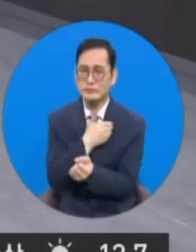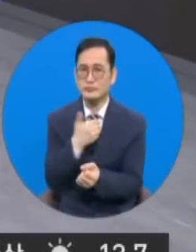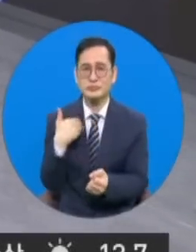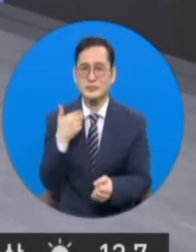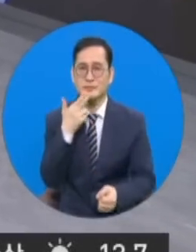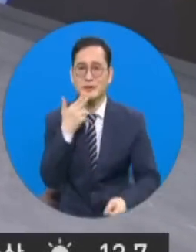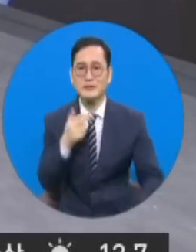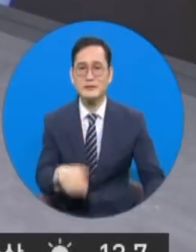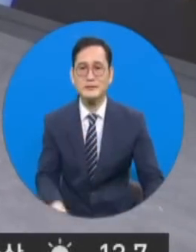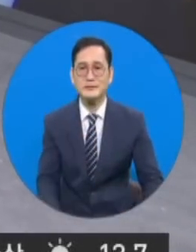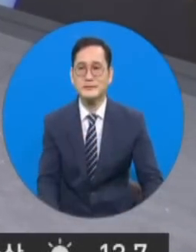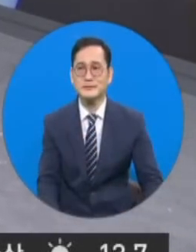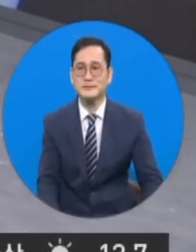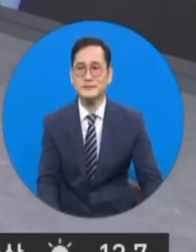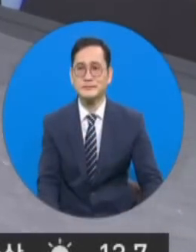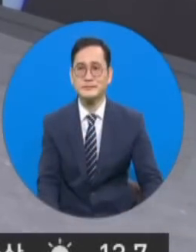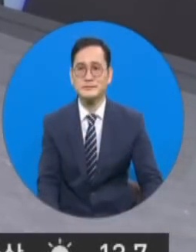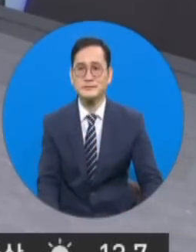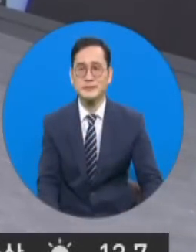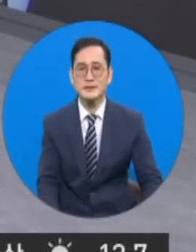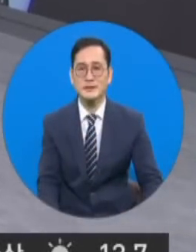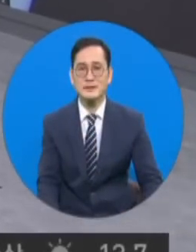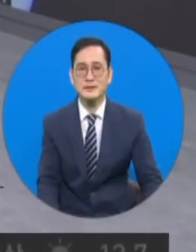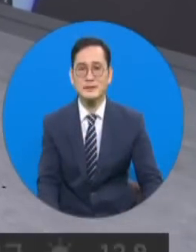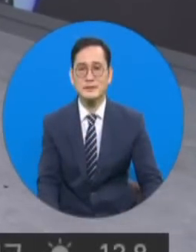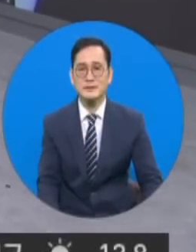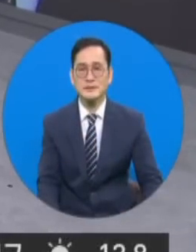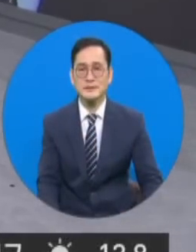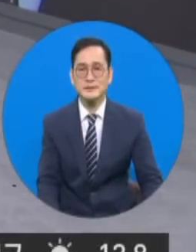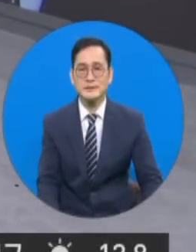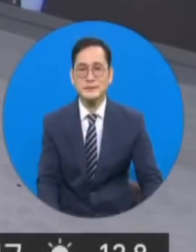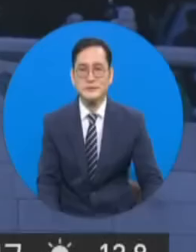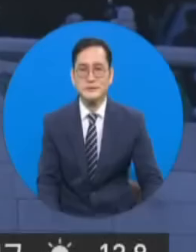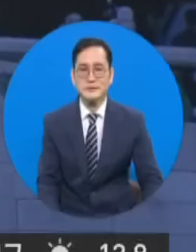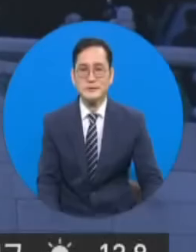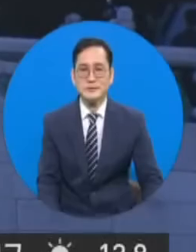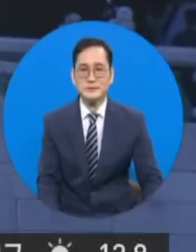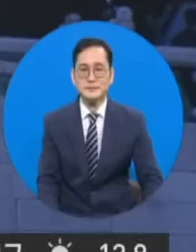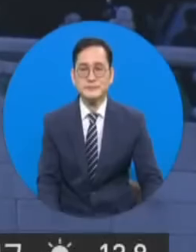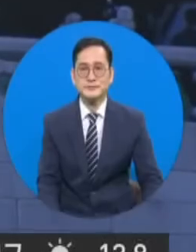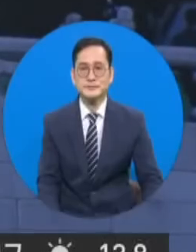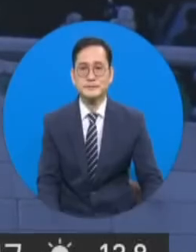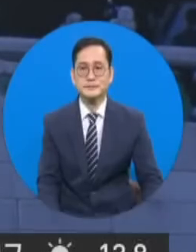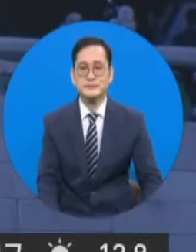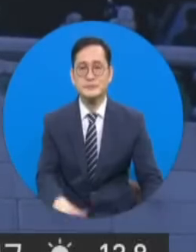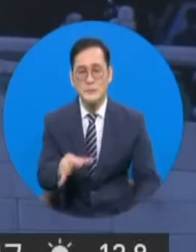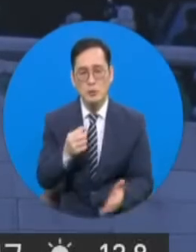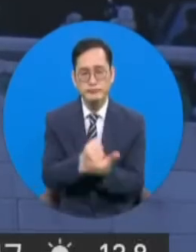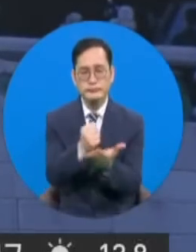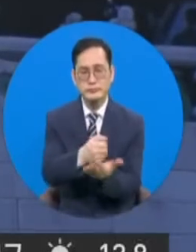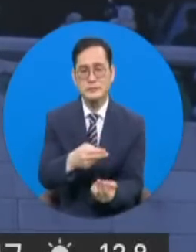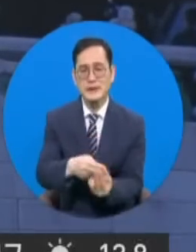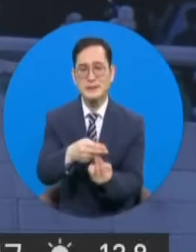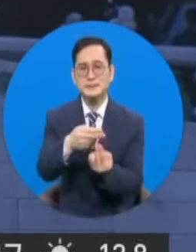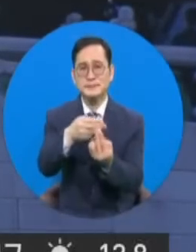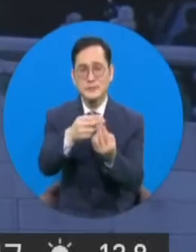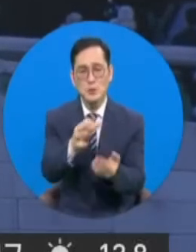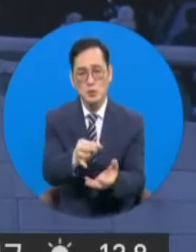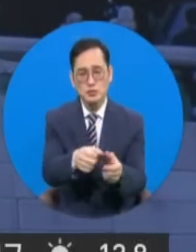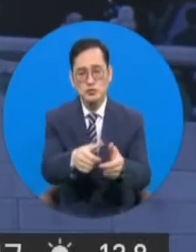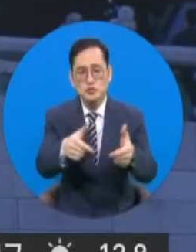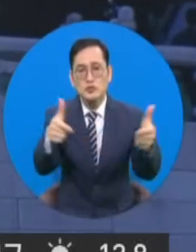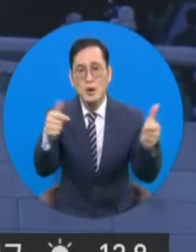그러자 특히 저이 공직자 재산 신고의 증가했던 예금을 두고 국민의 힘